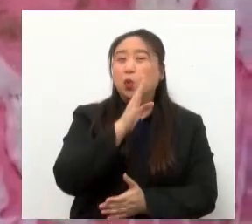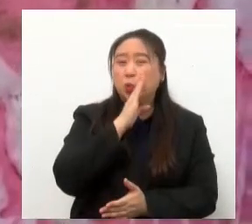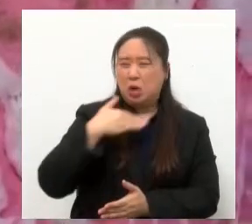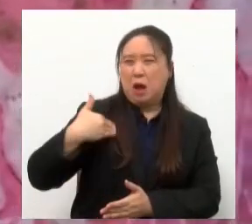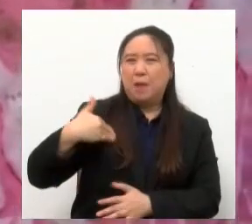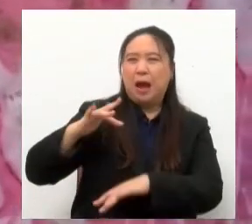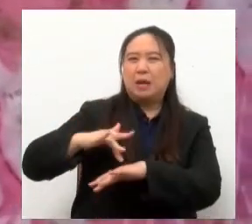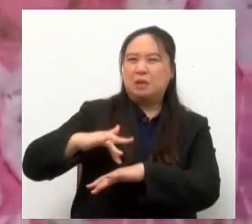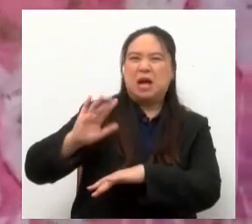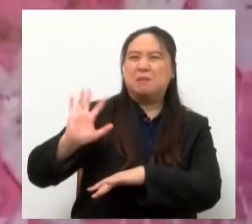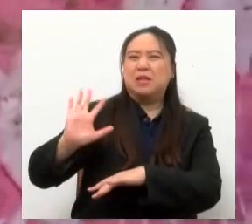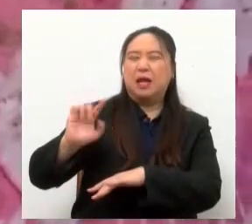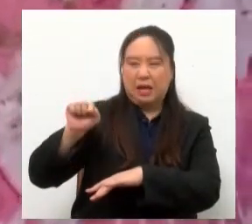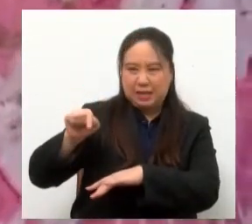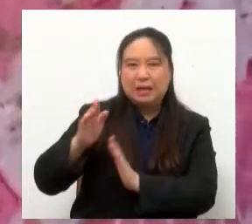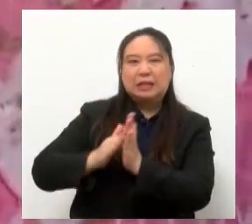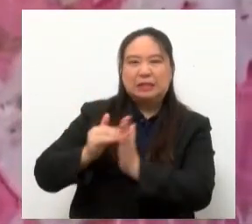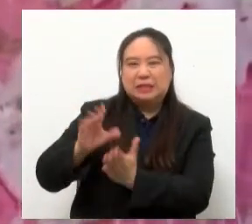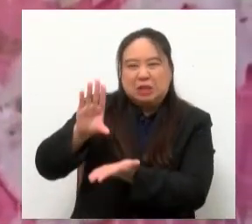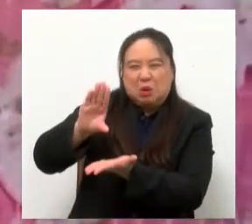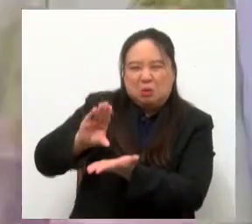ห์สีจะติดได้น้อยหรือไม่ติดเลยค่ะ